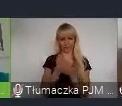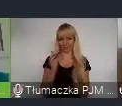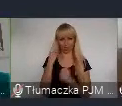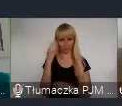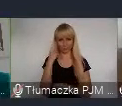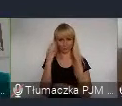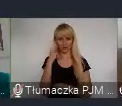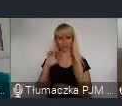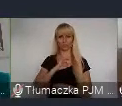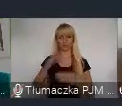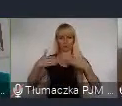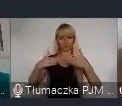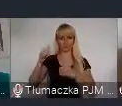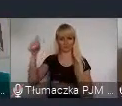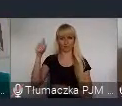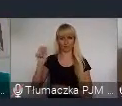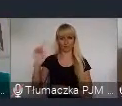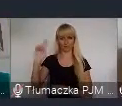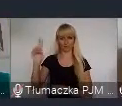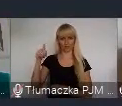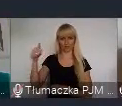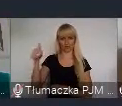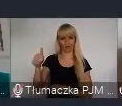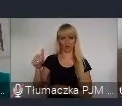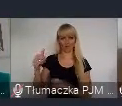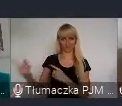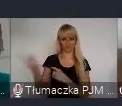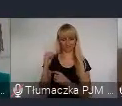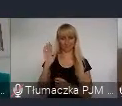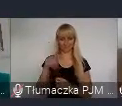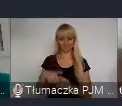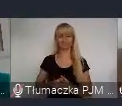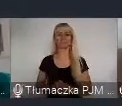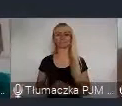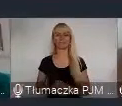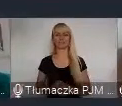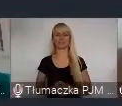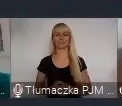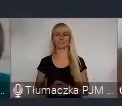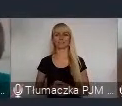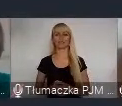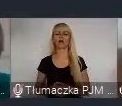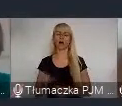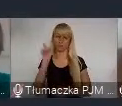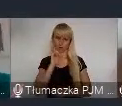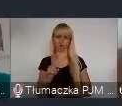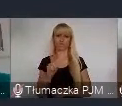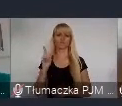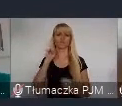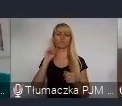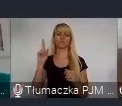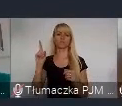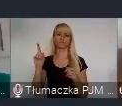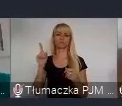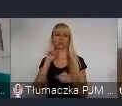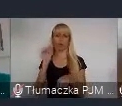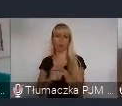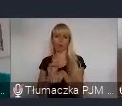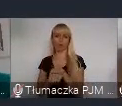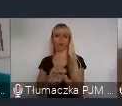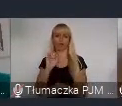Szanowni Państwo, to, o czym przed chwilą Jacek mówił, ma już swoje odzwierciedlenie w pierwszych projektach programów operacyjnych.